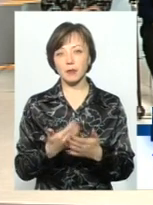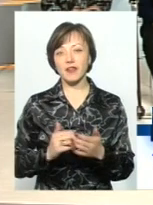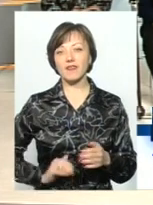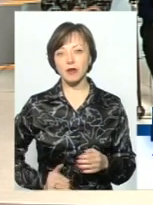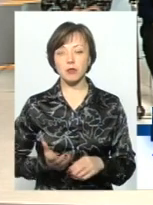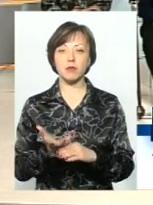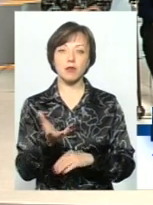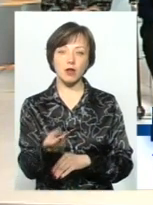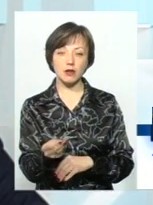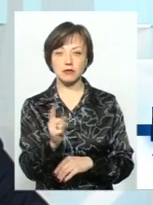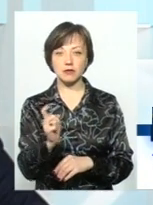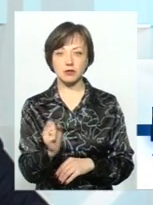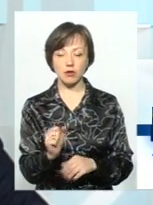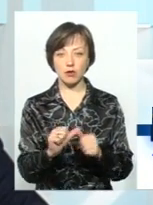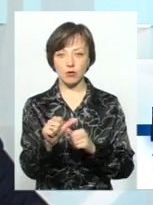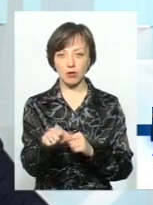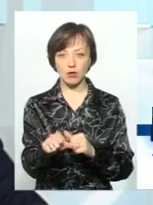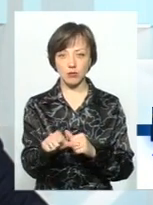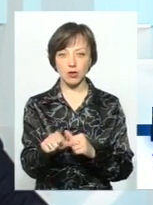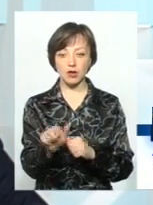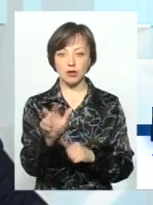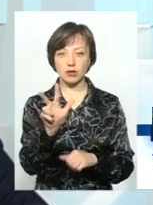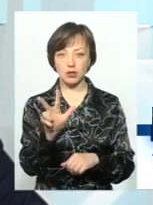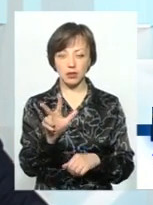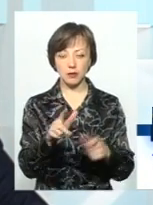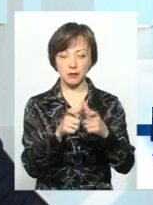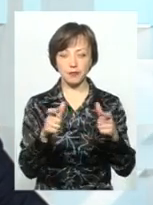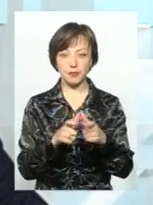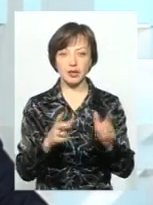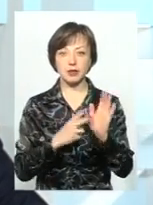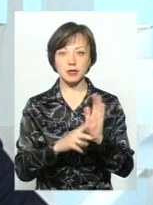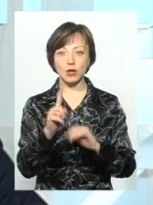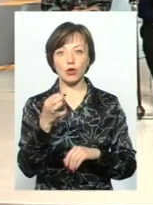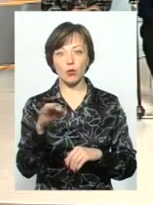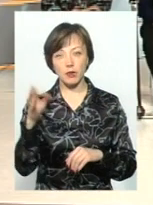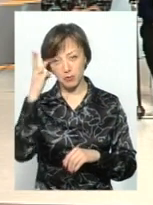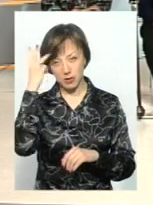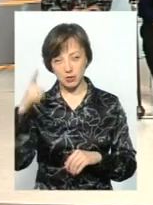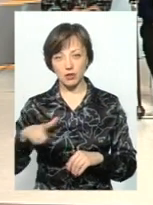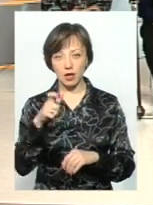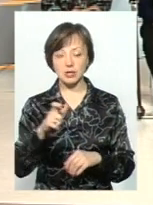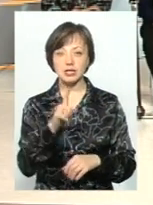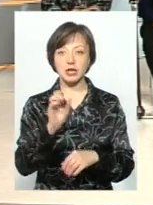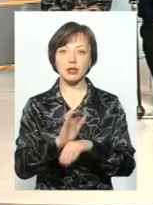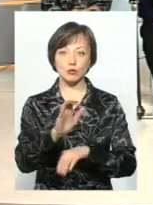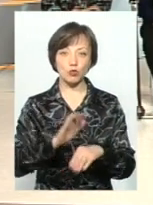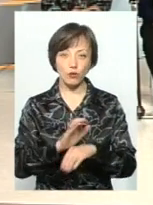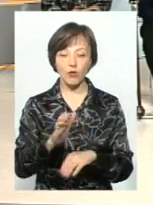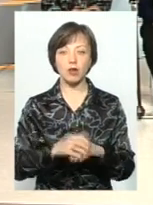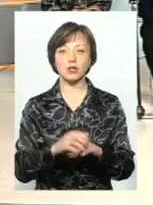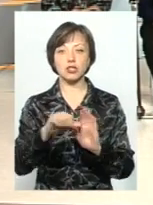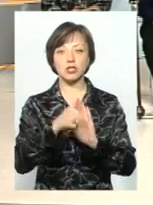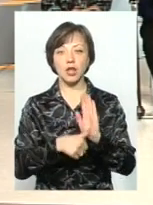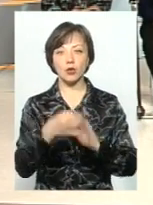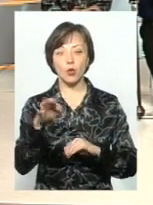які сплачують там окремо по трьом платежам. 71 копійка – це Хмельницьгаз за транспортування, так я розумію.